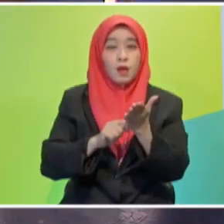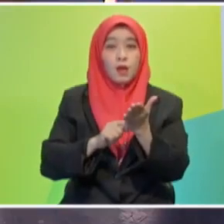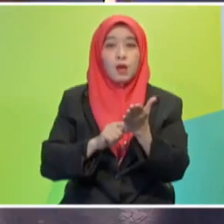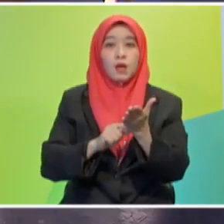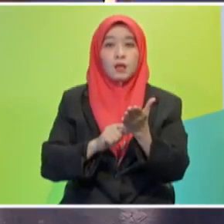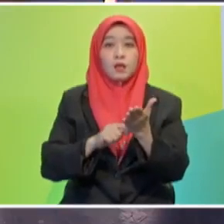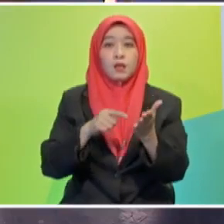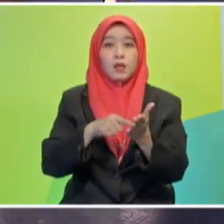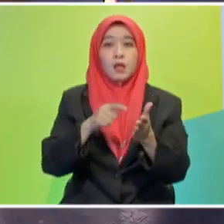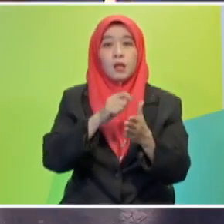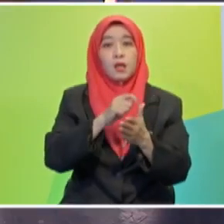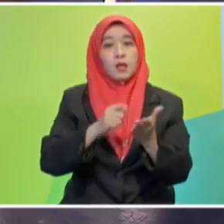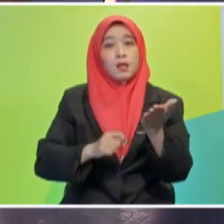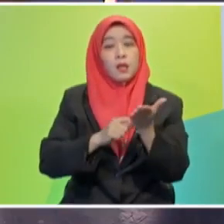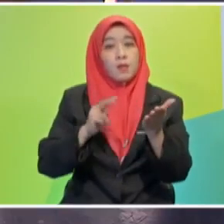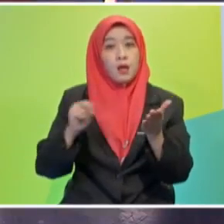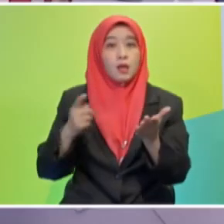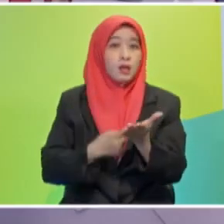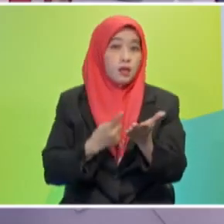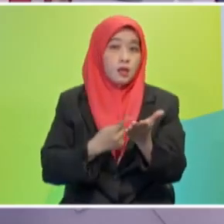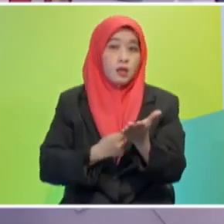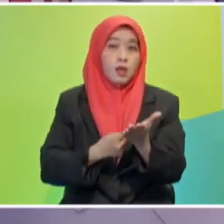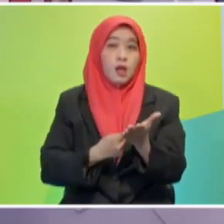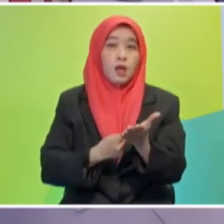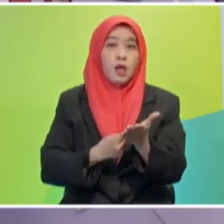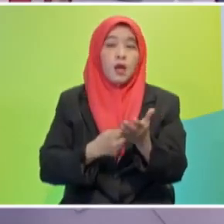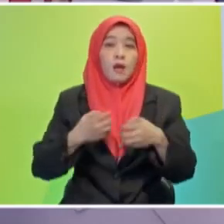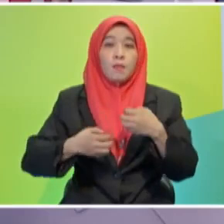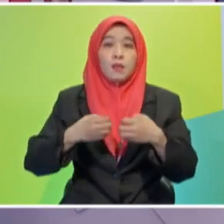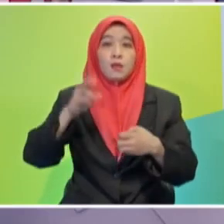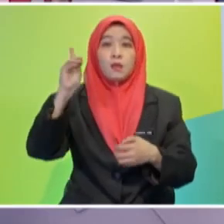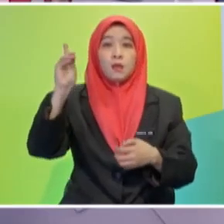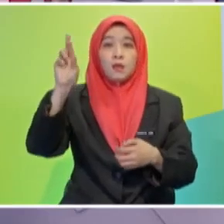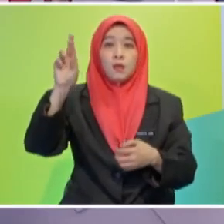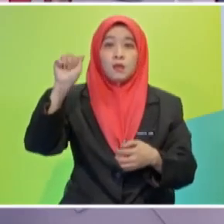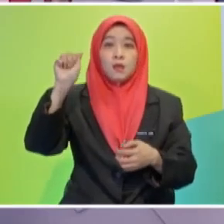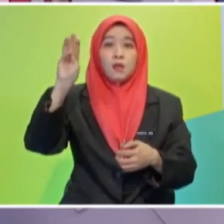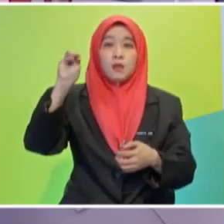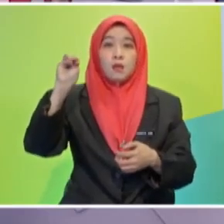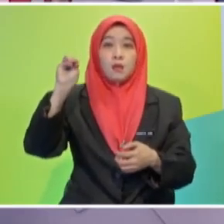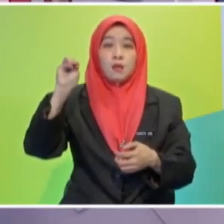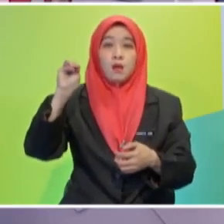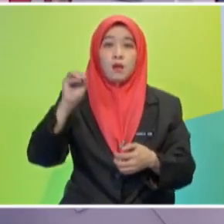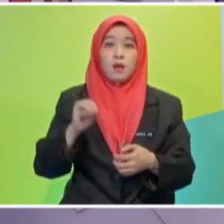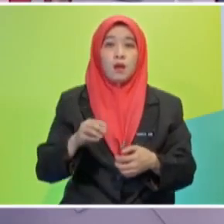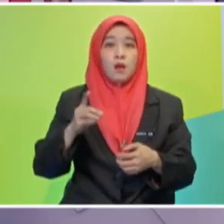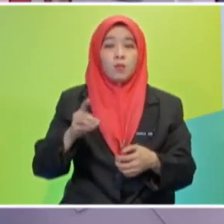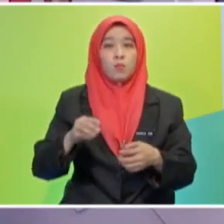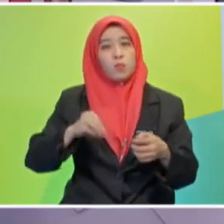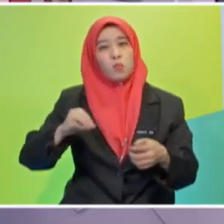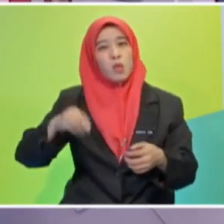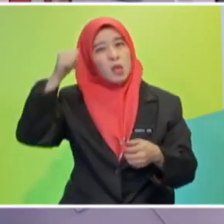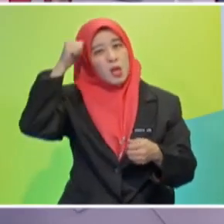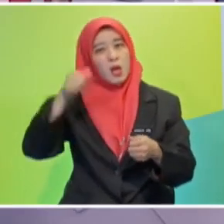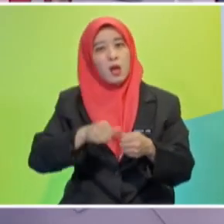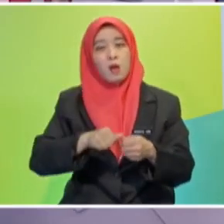tambahanlah. Sebab kadang-kadang bila cikgu cakap drum dan murid di rumah akan bayangkan drum yang macam mana, yang muzik tu. Tapi sebenarnya